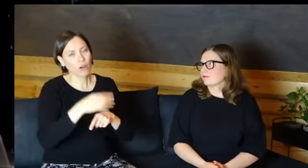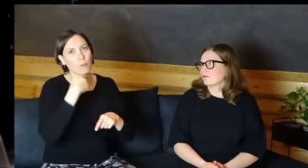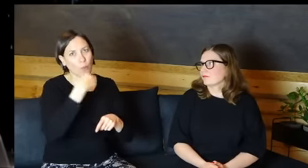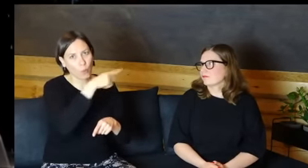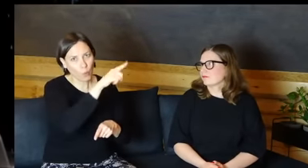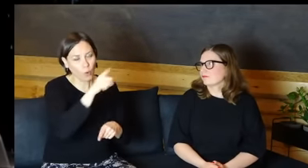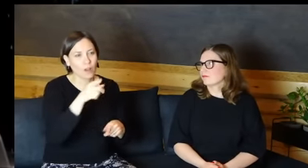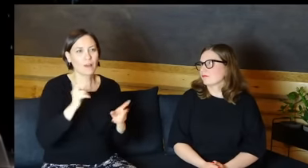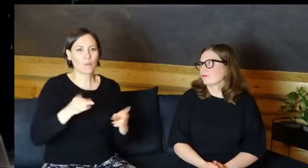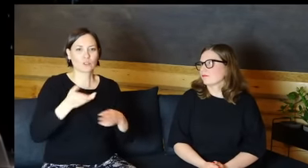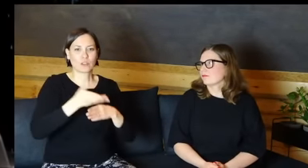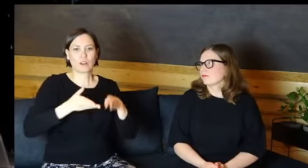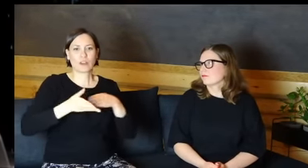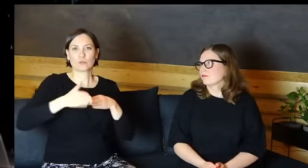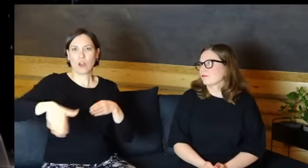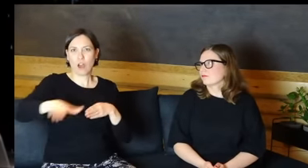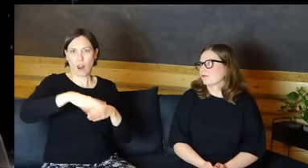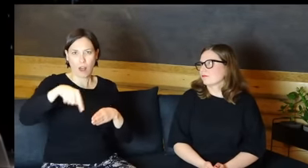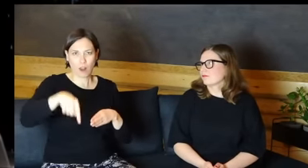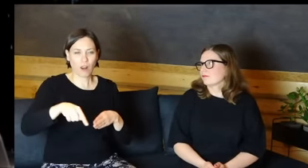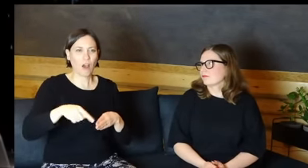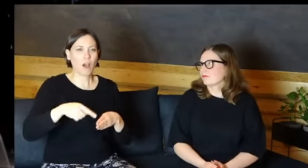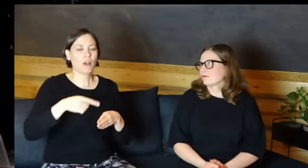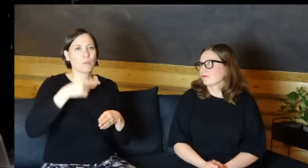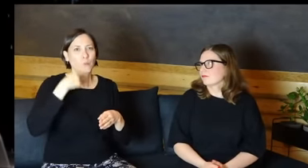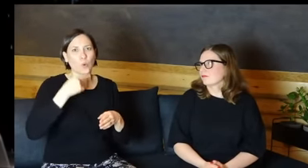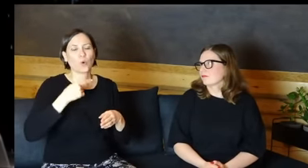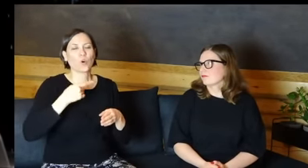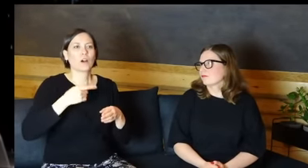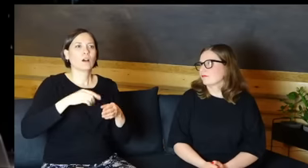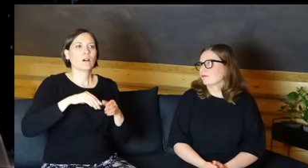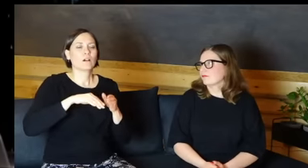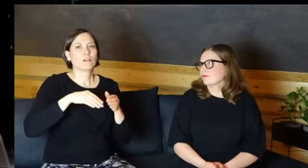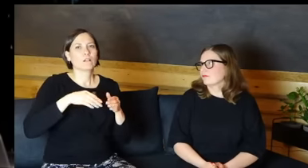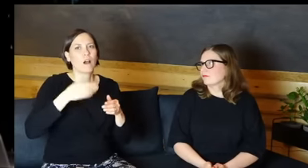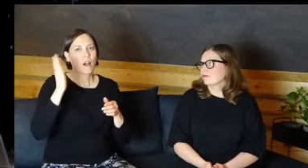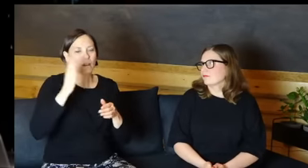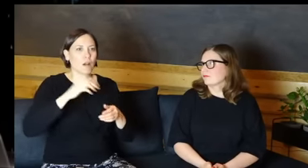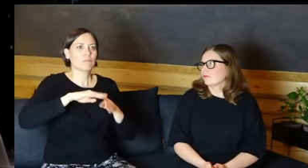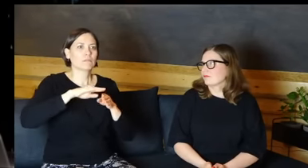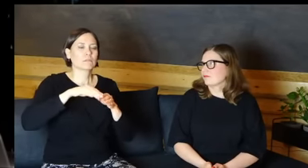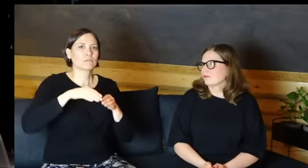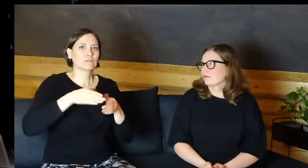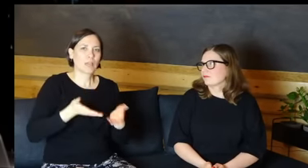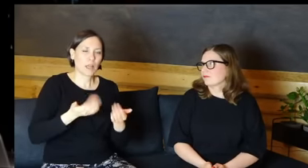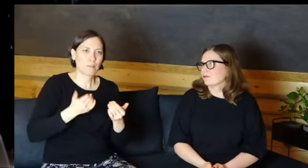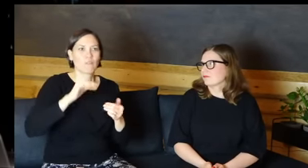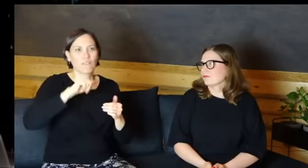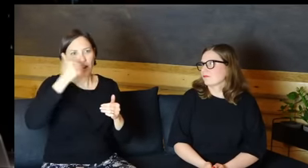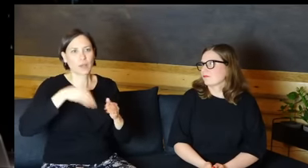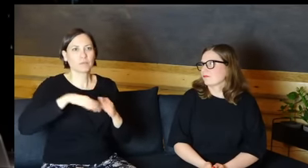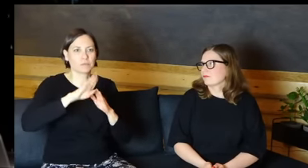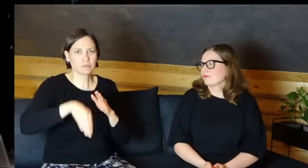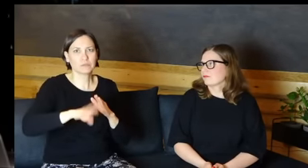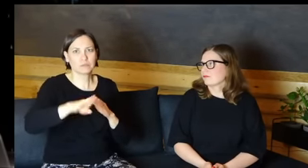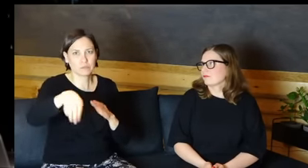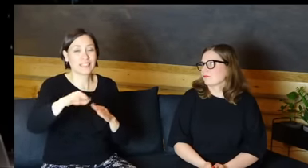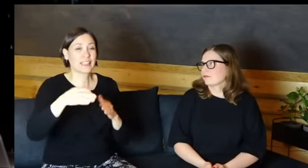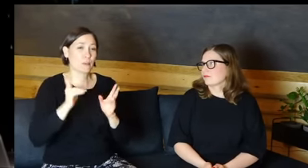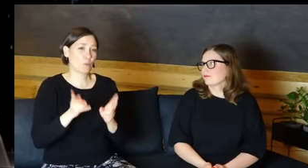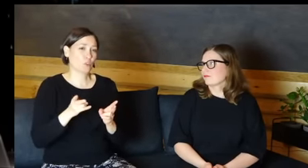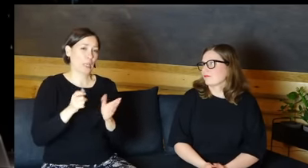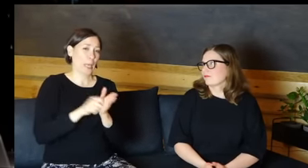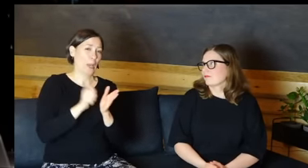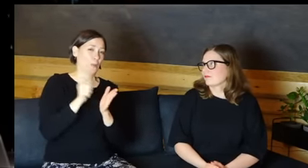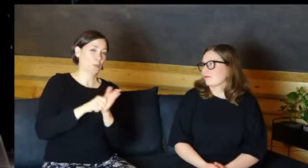rakennusalalla tietysti ylipäätään puhutaan tämmöistä suhdanneherkkyyksistä. Me tiedetään, että ei ole mitkään helpot ajat nyt taas tulossa. Näin kaikki ennusteet tuossa